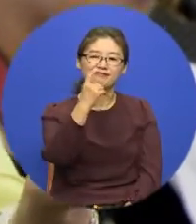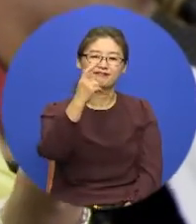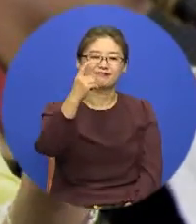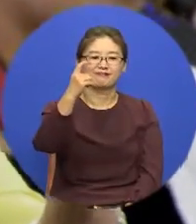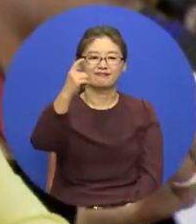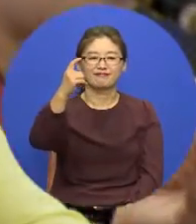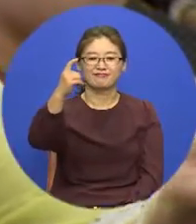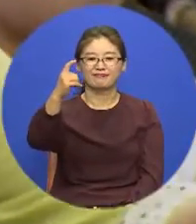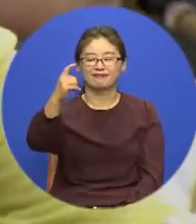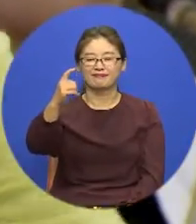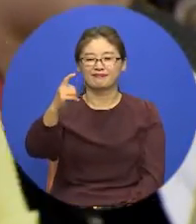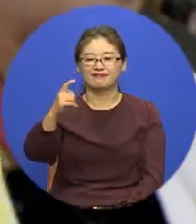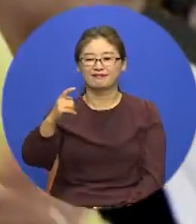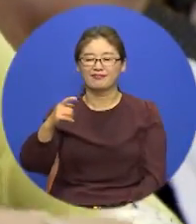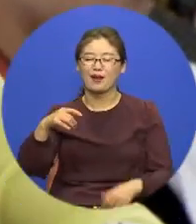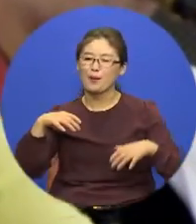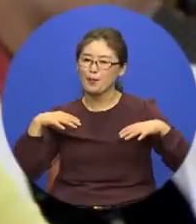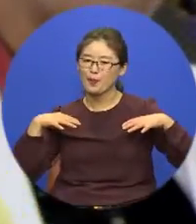멋들어지게